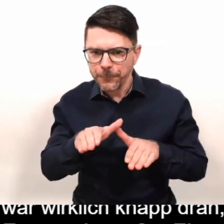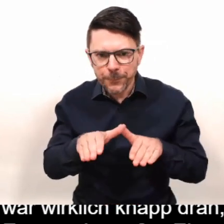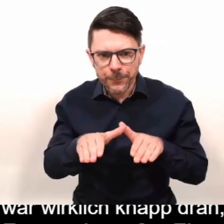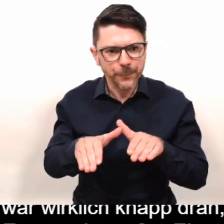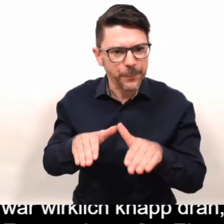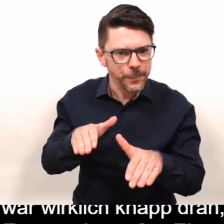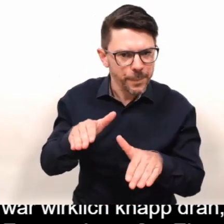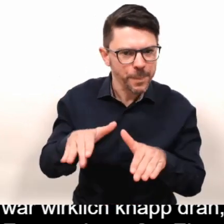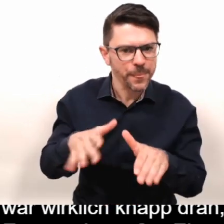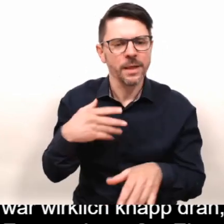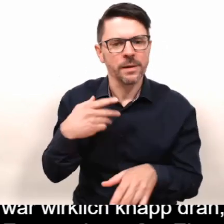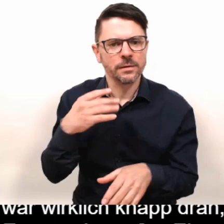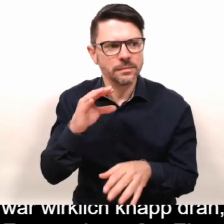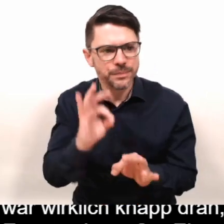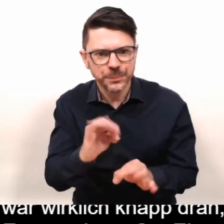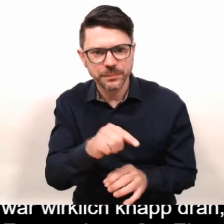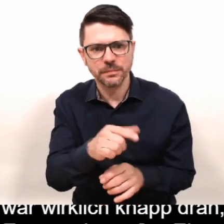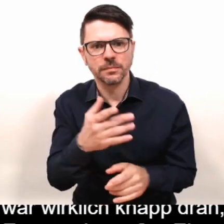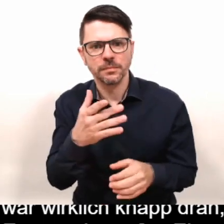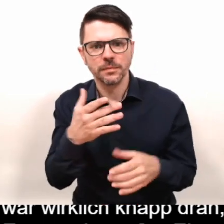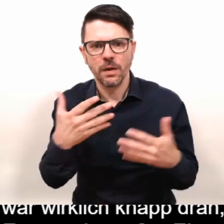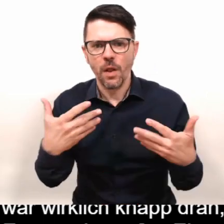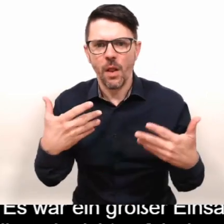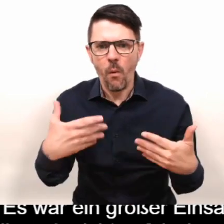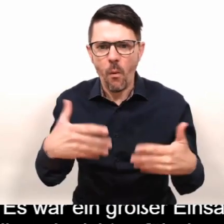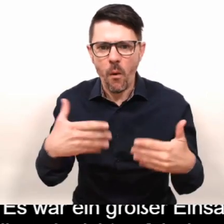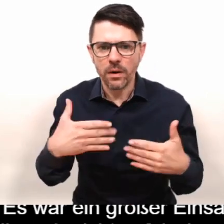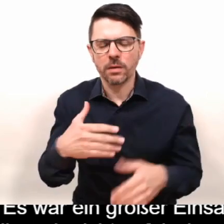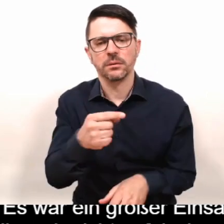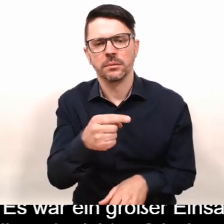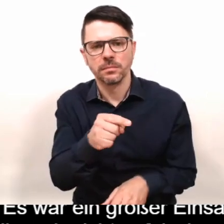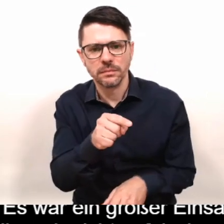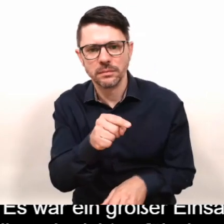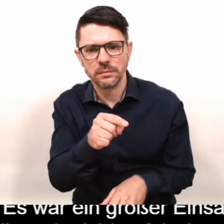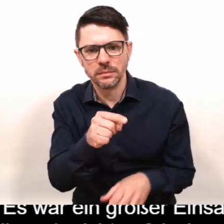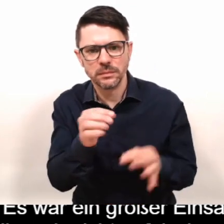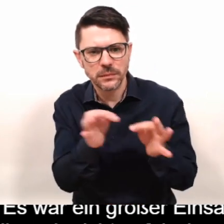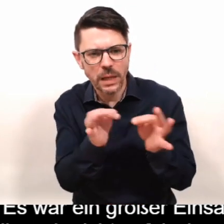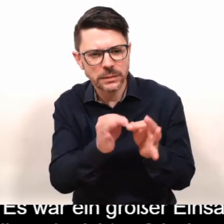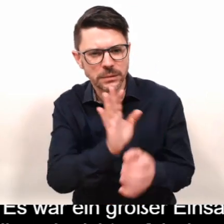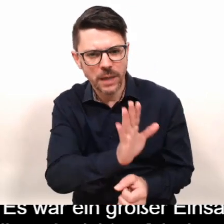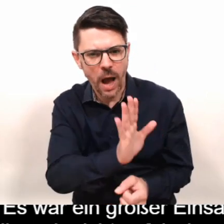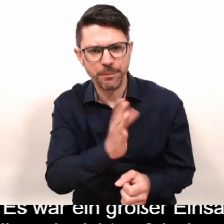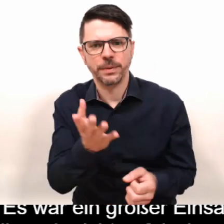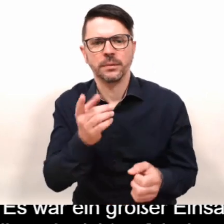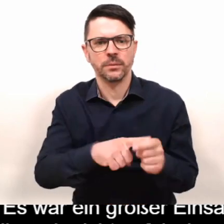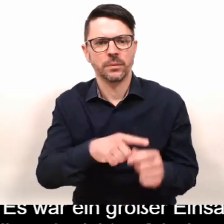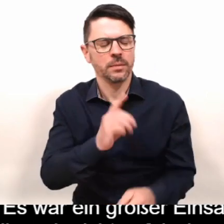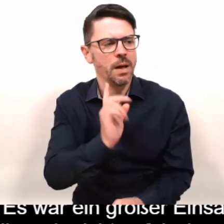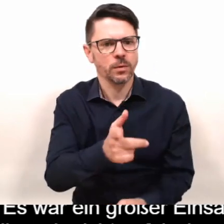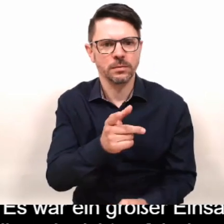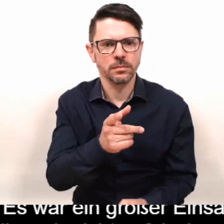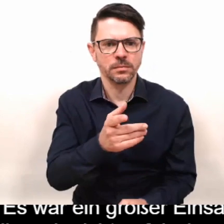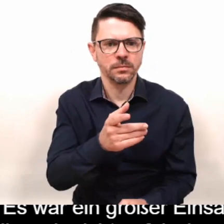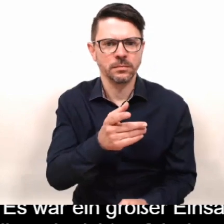behutsam, was die Lockerungen betrifft und behutsam, was das eigene Verhalten betrifft. Abstand, Maske, etc. Und darum muss man sich sehr gut